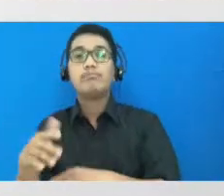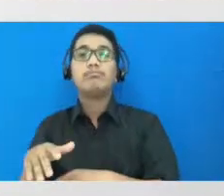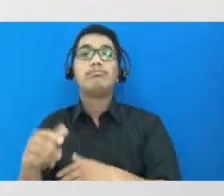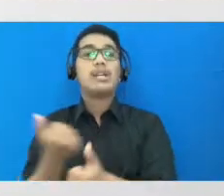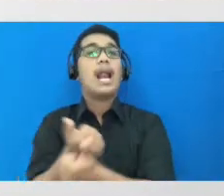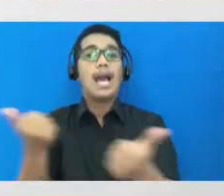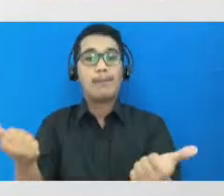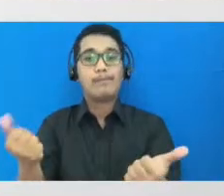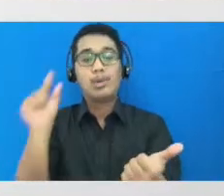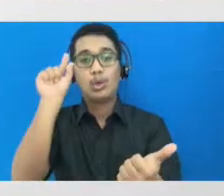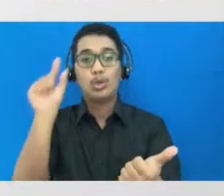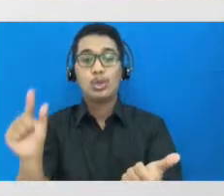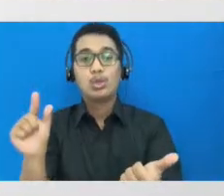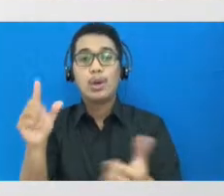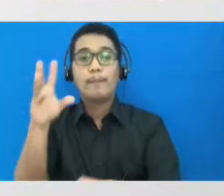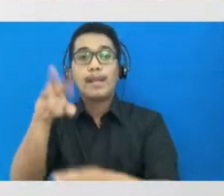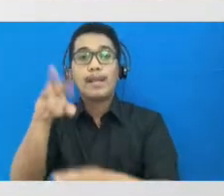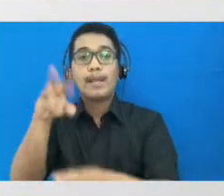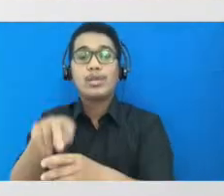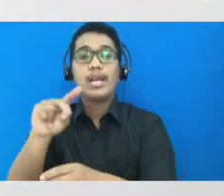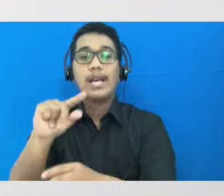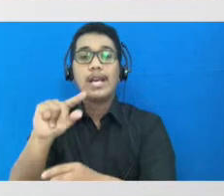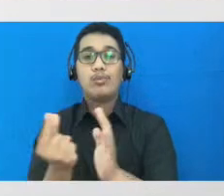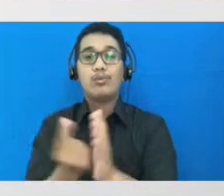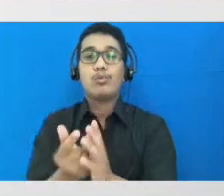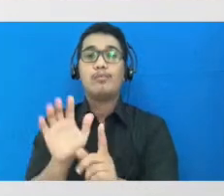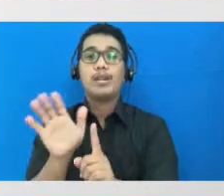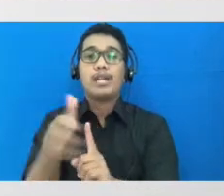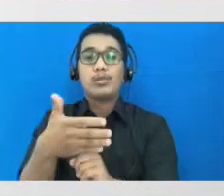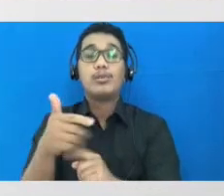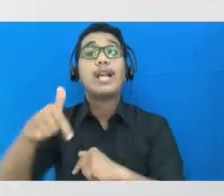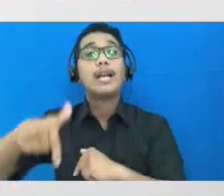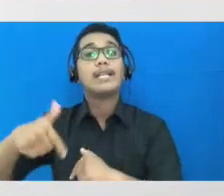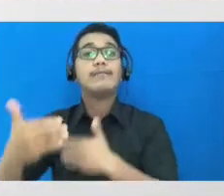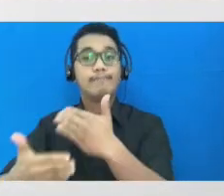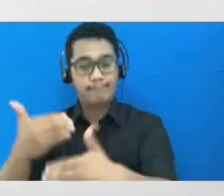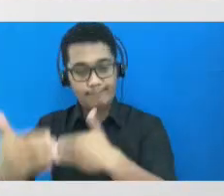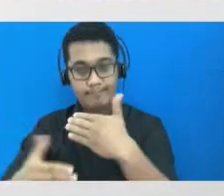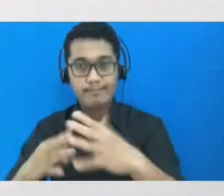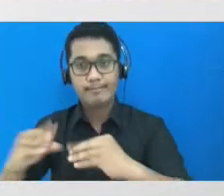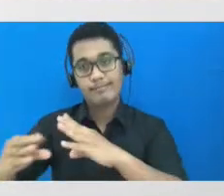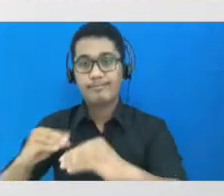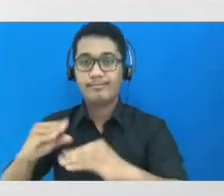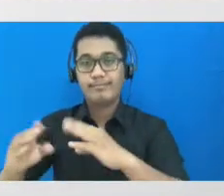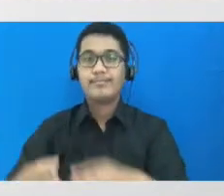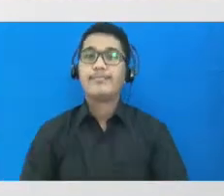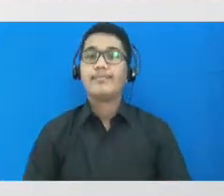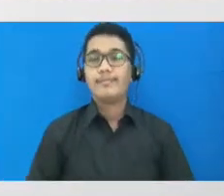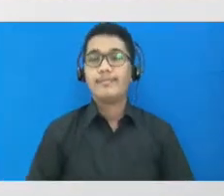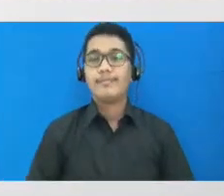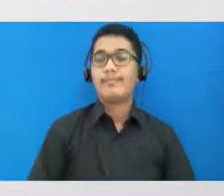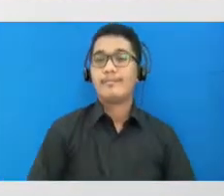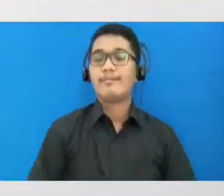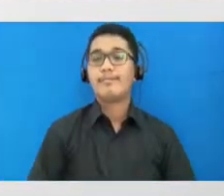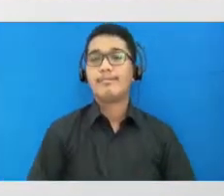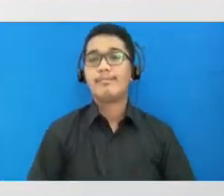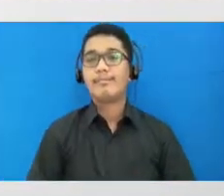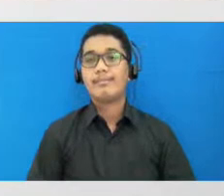dalam RU Perlindungan Data Pribadi yang saat ini sedang dibahas. Perbedaan yang sangat signifikan pada